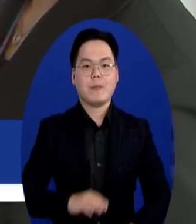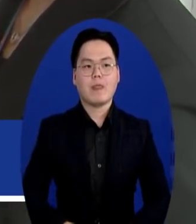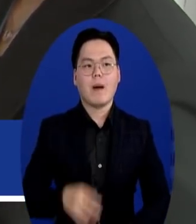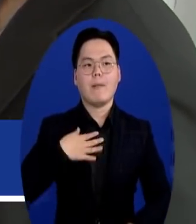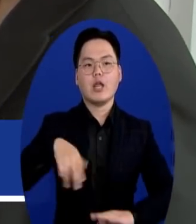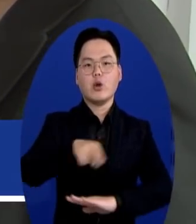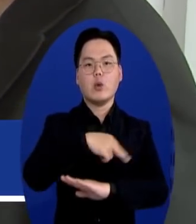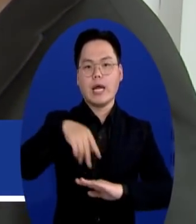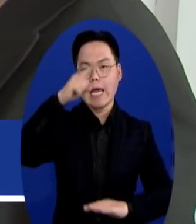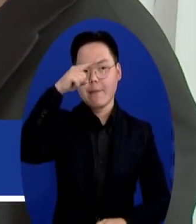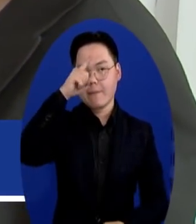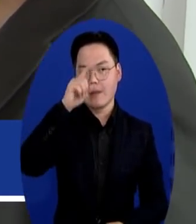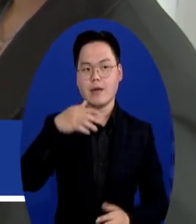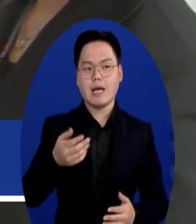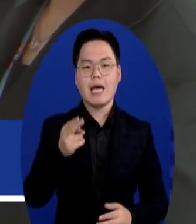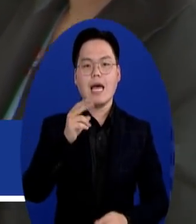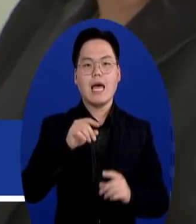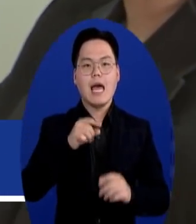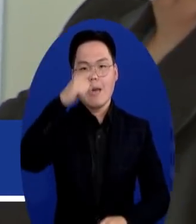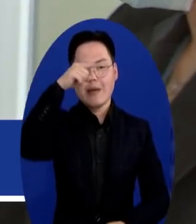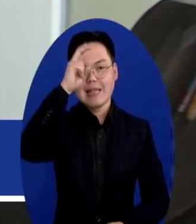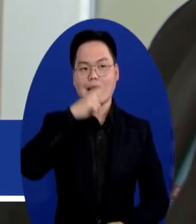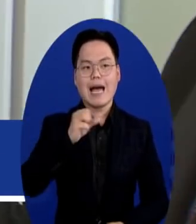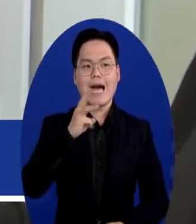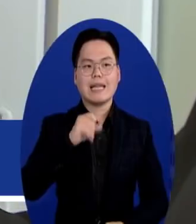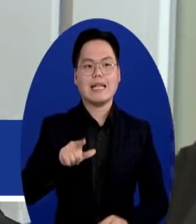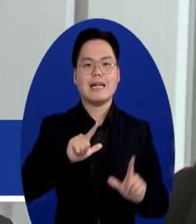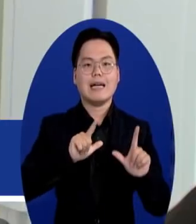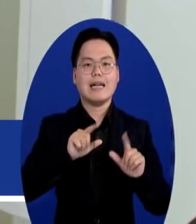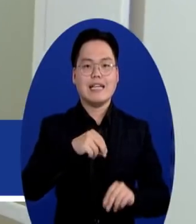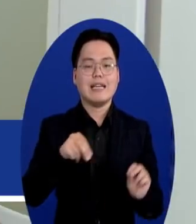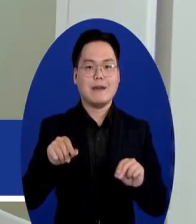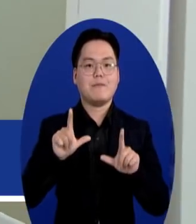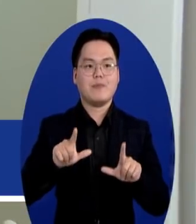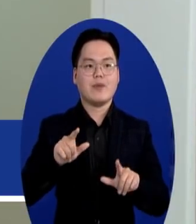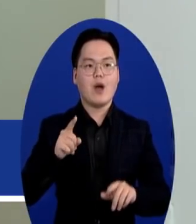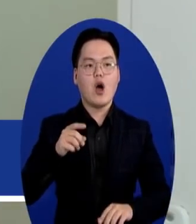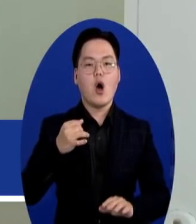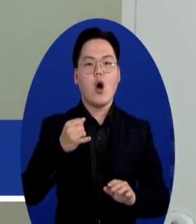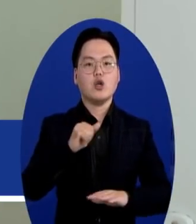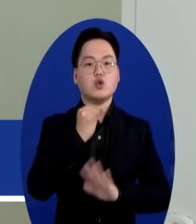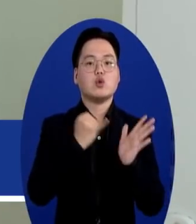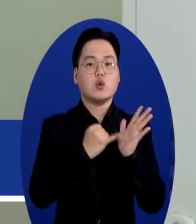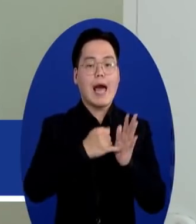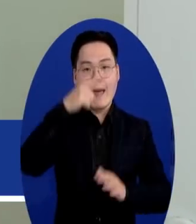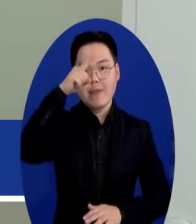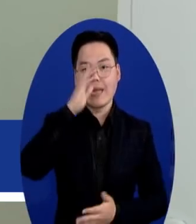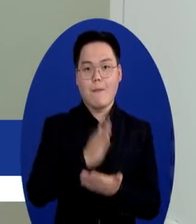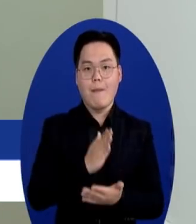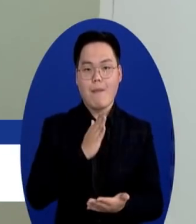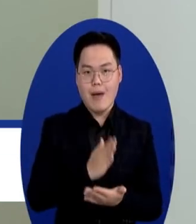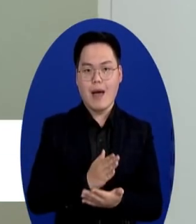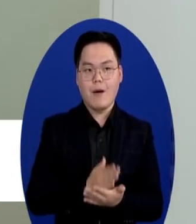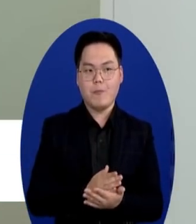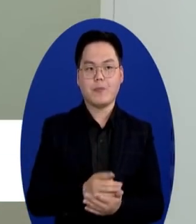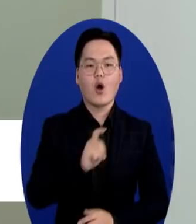манай эмнэлэг биш, эрүүл мэндийн даатгалын ерөнхий газартаа гэрээ байгуулж ирэх авсан 6 эмнэлэг байгаа. Улсын 1-р төв эмнэлэг, за мөн геронтологийн үндэсний